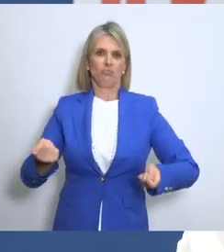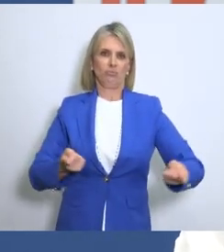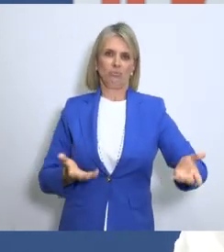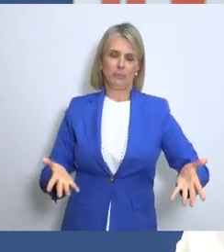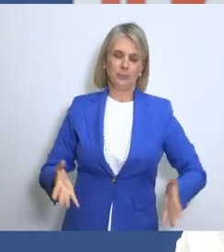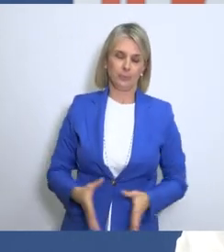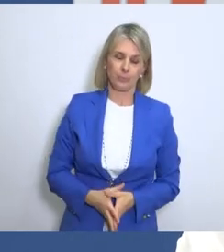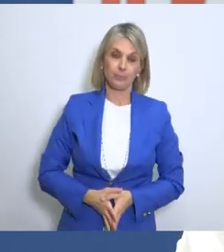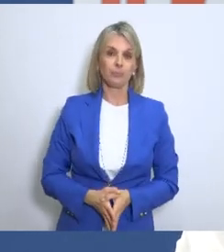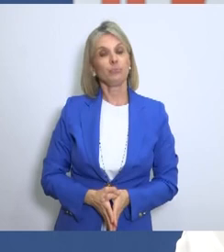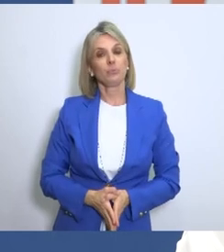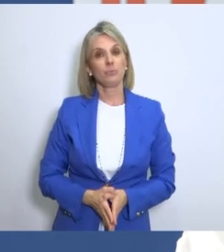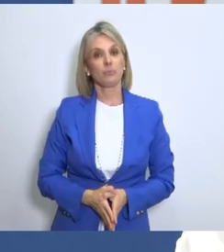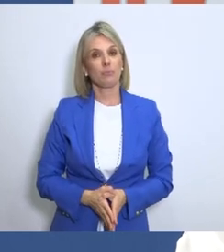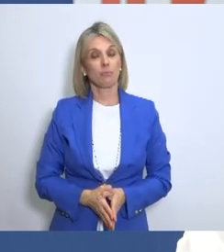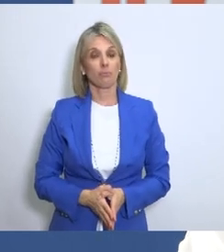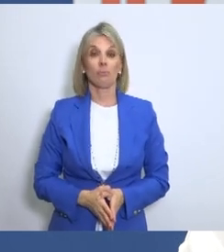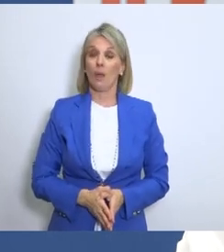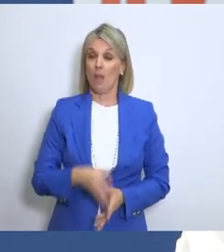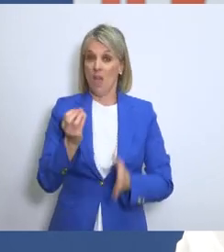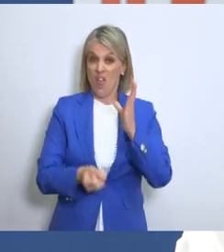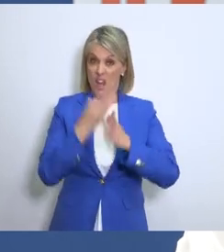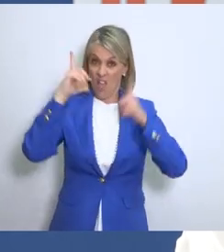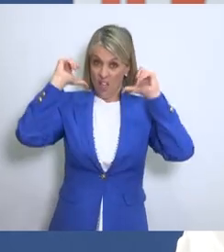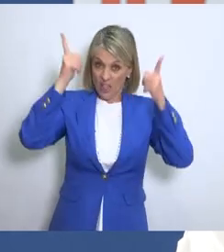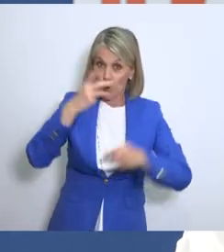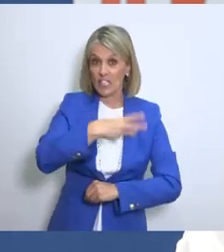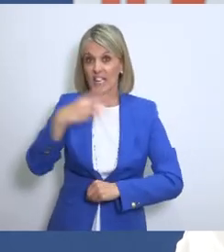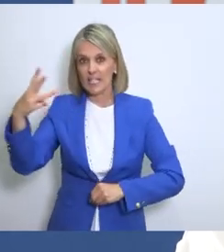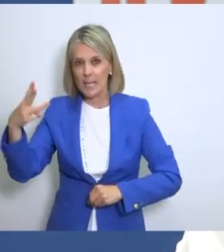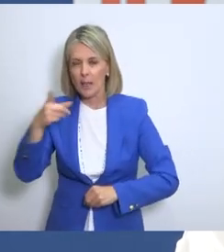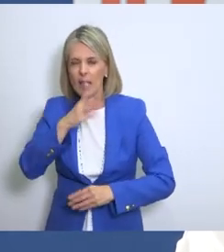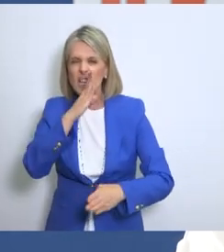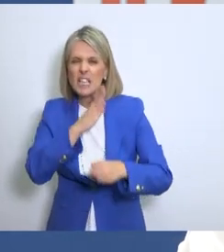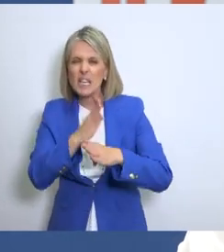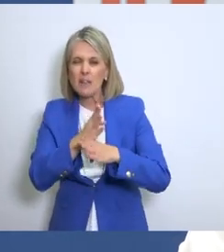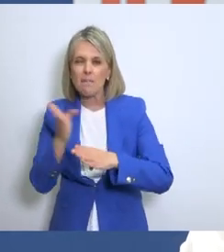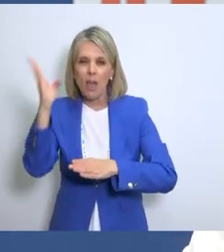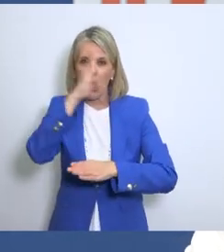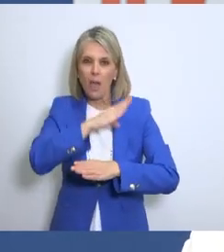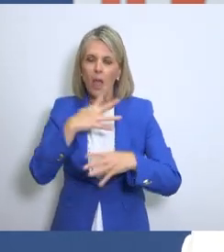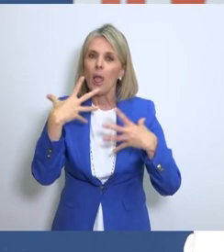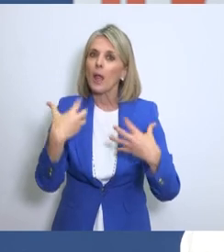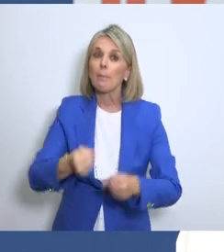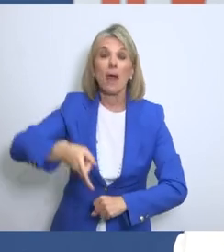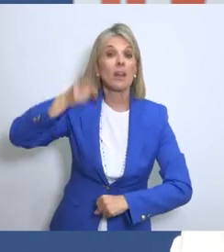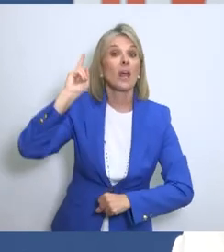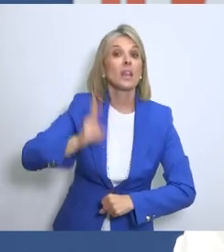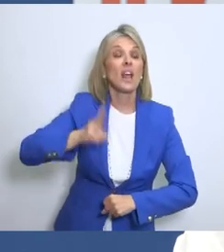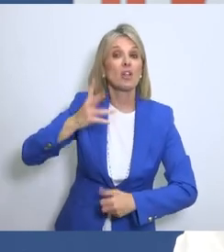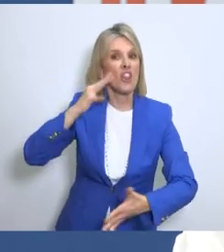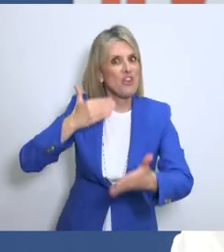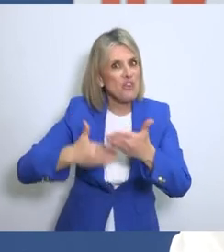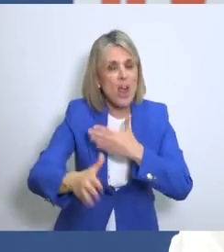Δεύτερον, Νέα Δημοκρατία και ΣΥΡΙΖΑ μας κρύβουν πόσο μεγάλη είναι η απειλή του πολέμου. Μας λένε